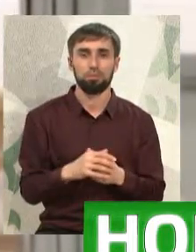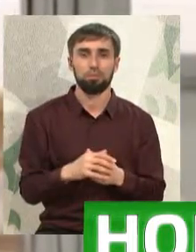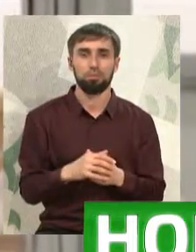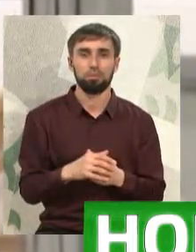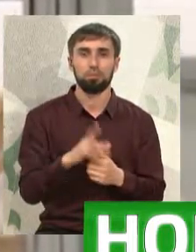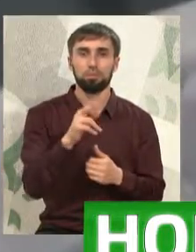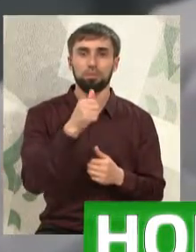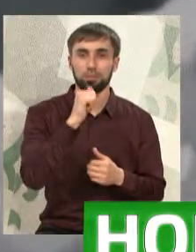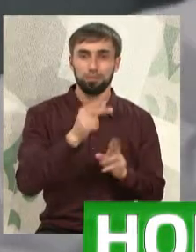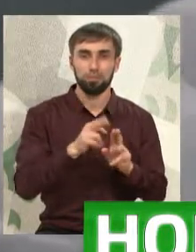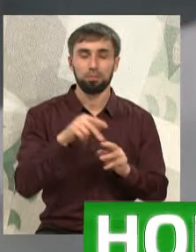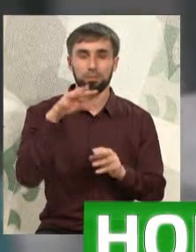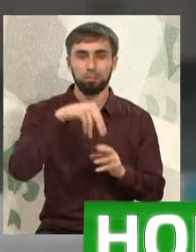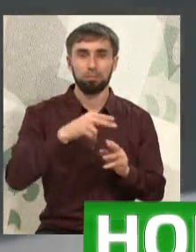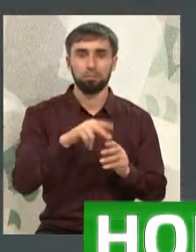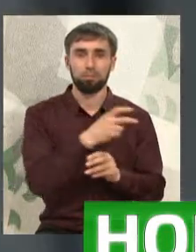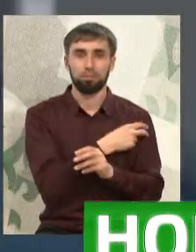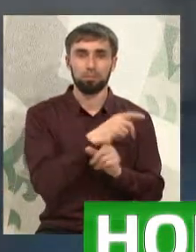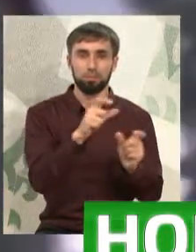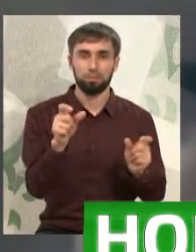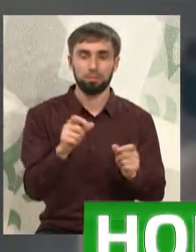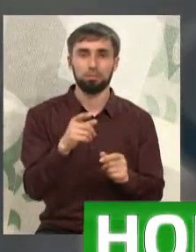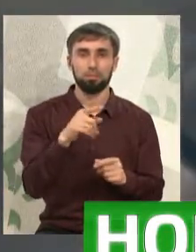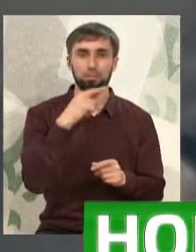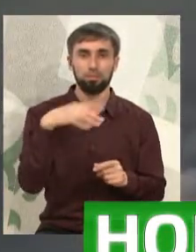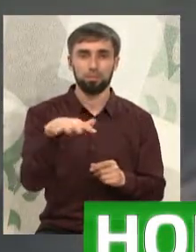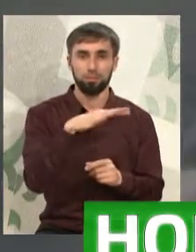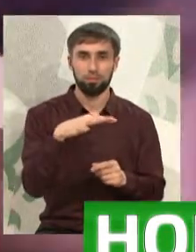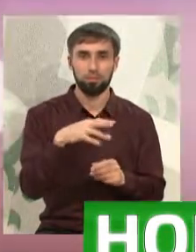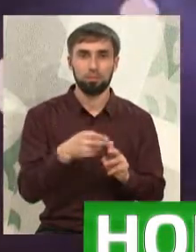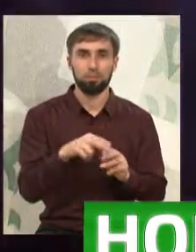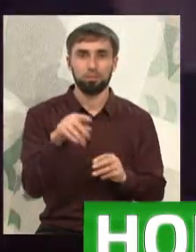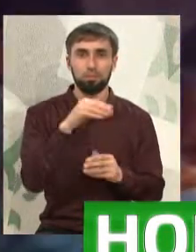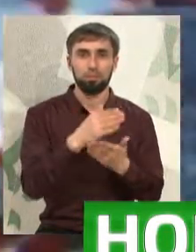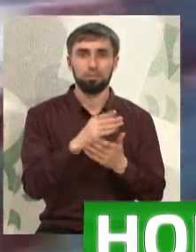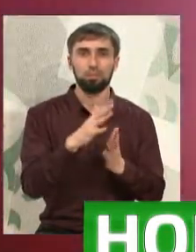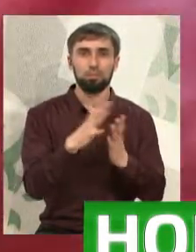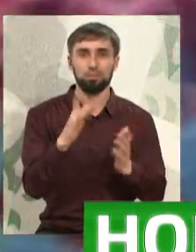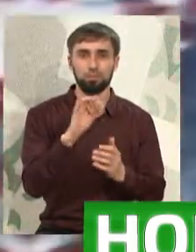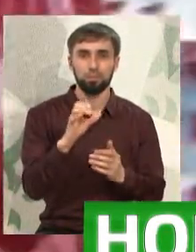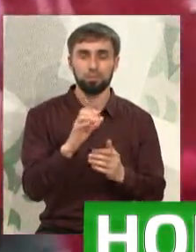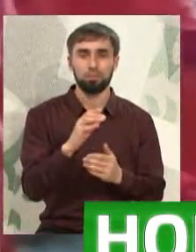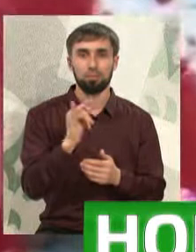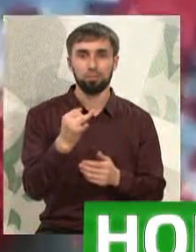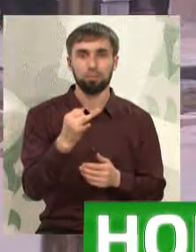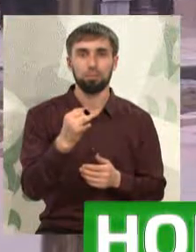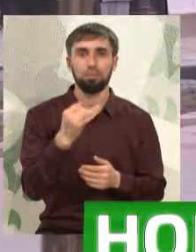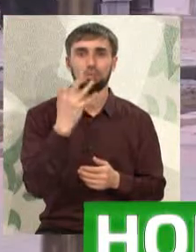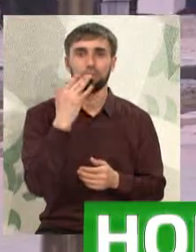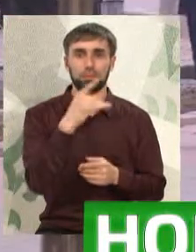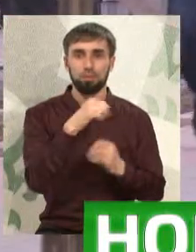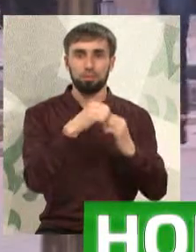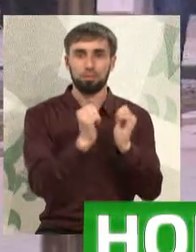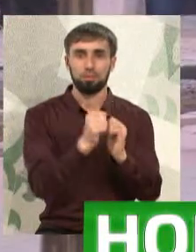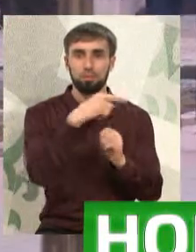риска, подтвердили медики по всему миру. В России уже более 300 зараженных. Новый вирус настиг и Кабардино-Балкарскую республику.